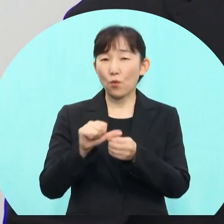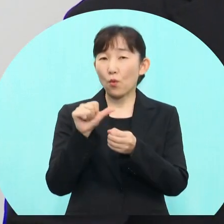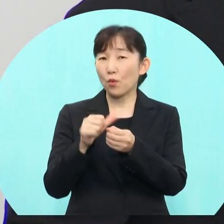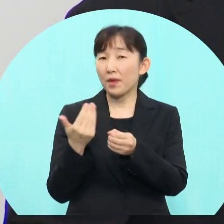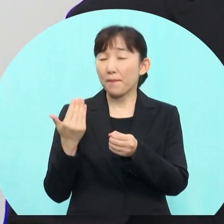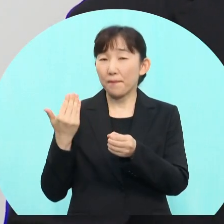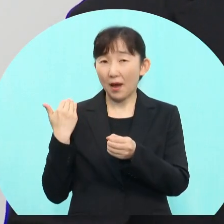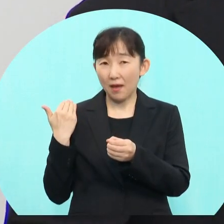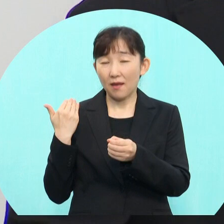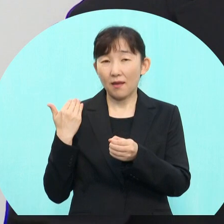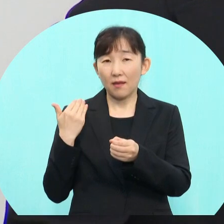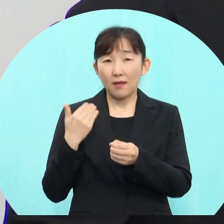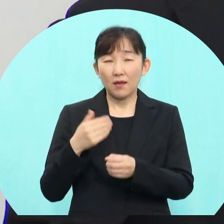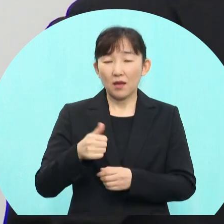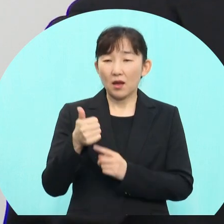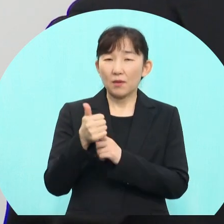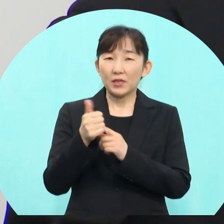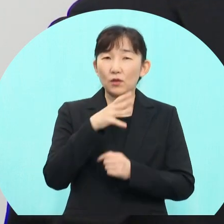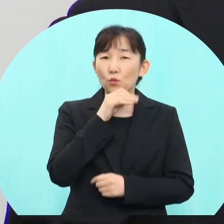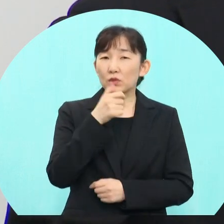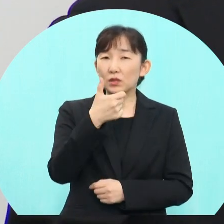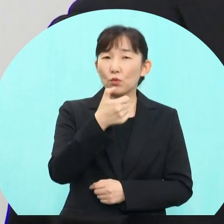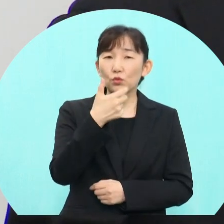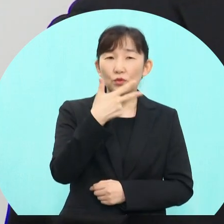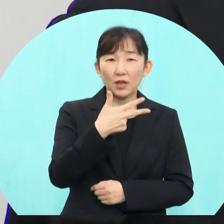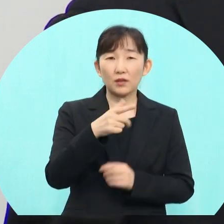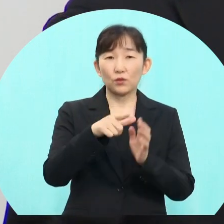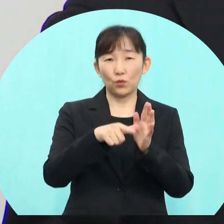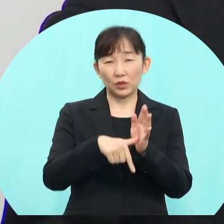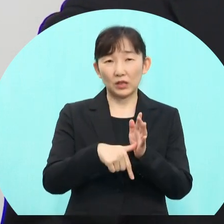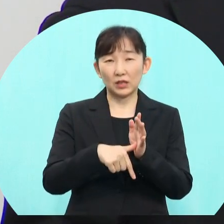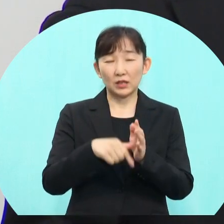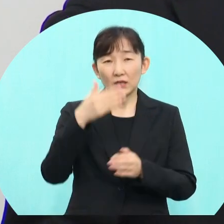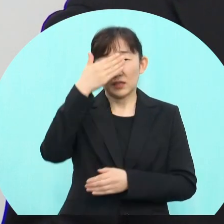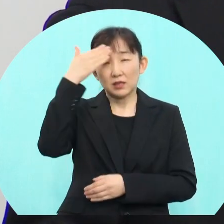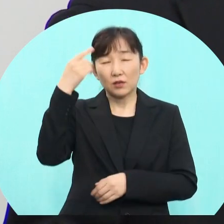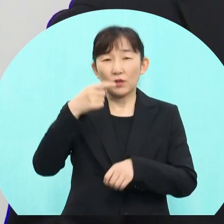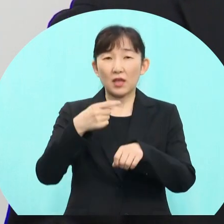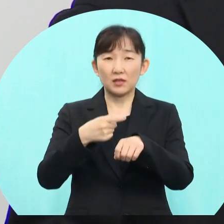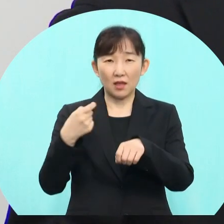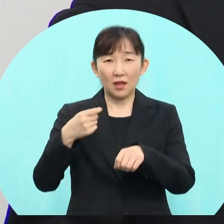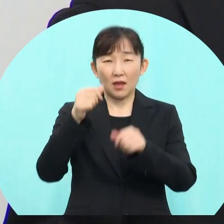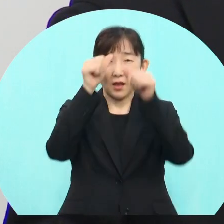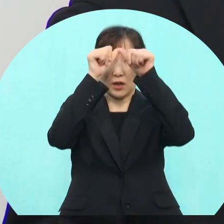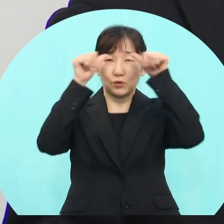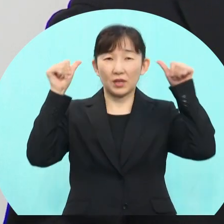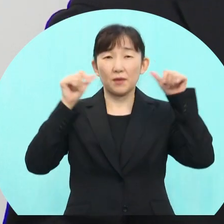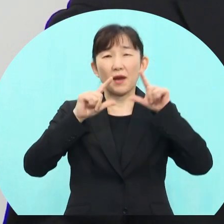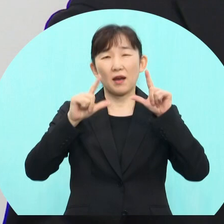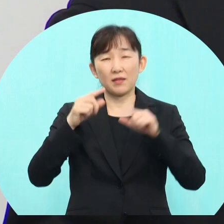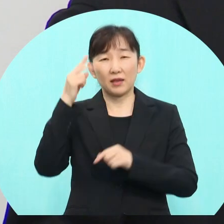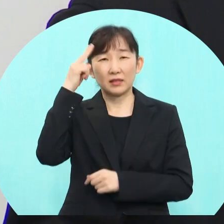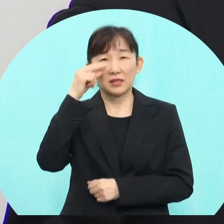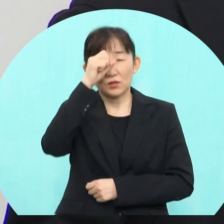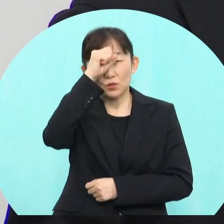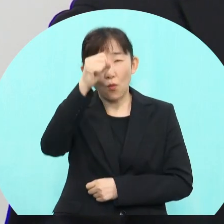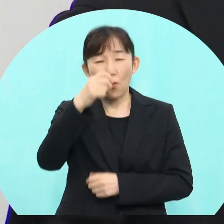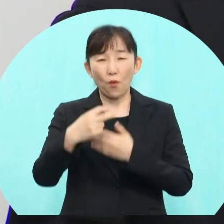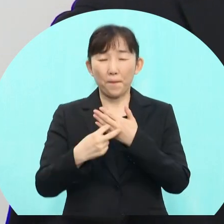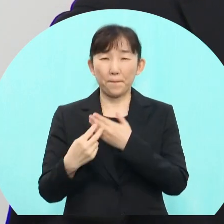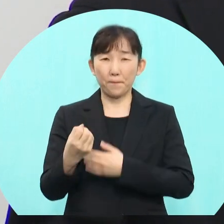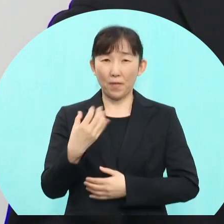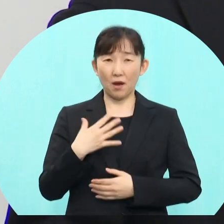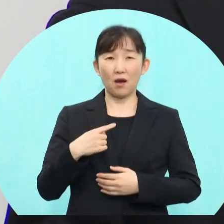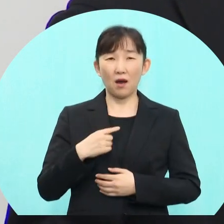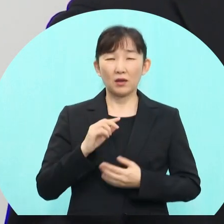しかし5年前、阿部さんが57歳の時に若年性アルツハイマー型認知症と診断